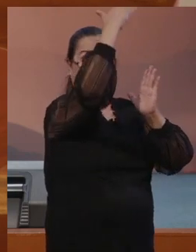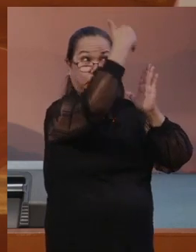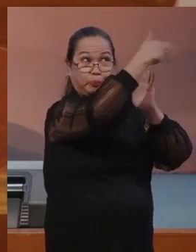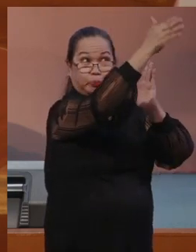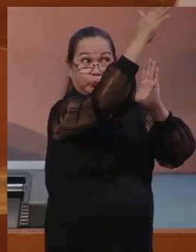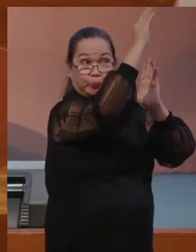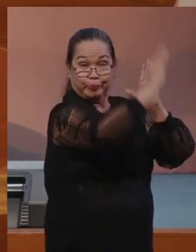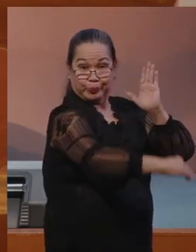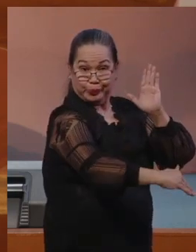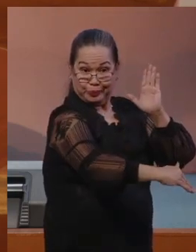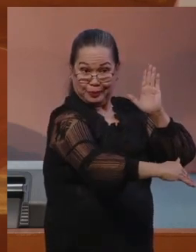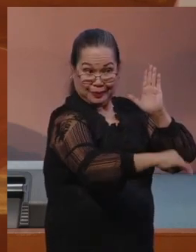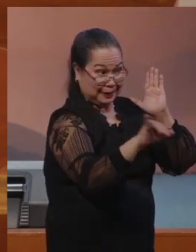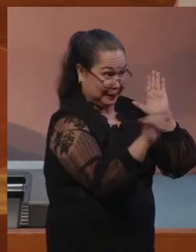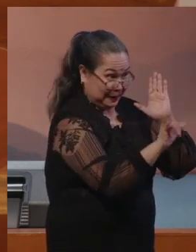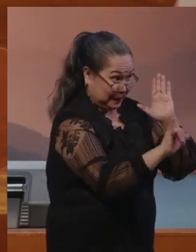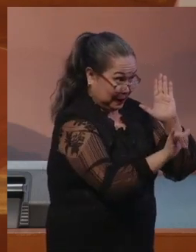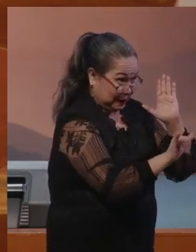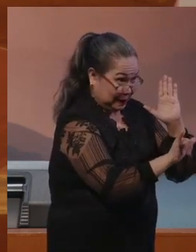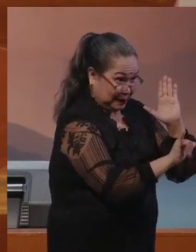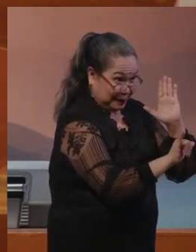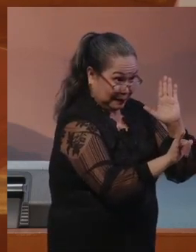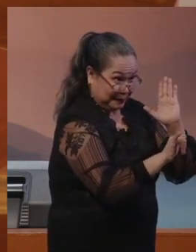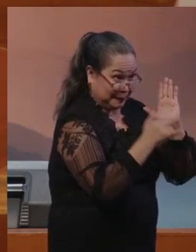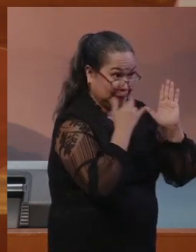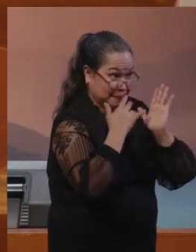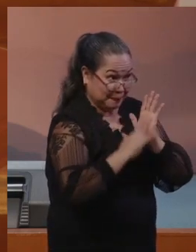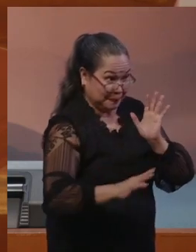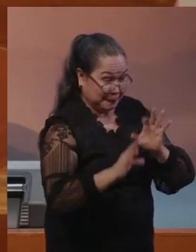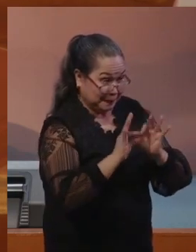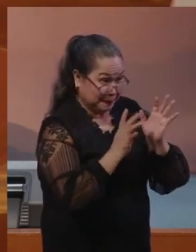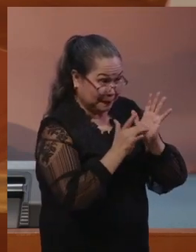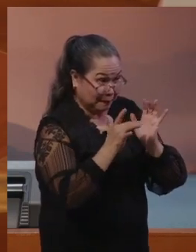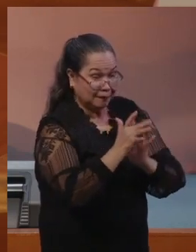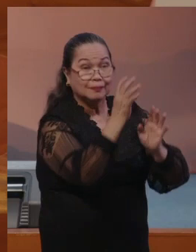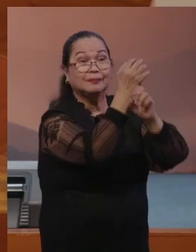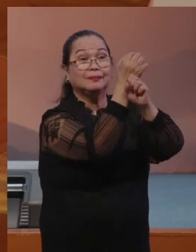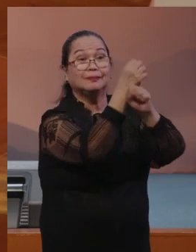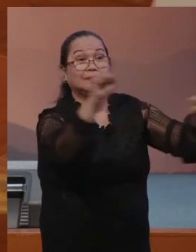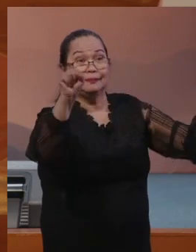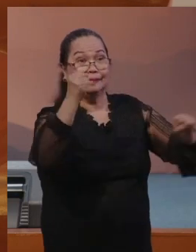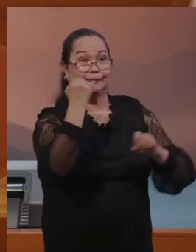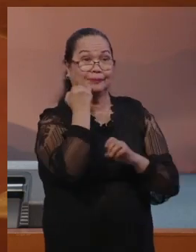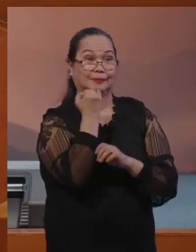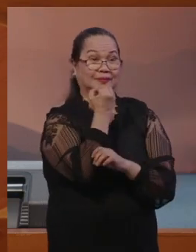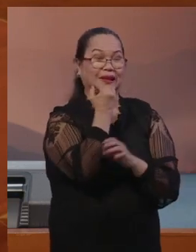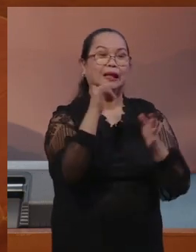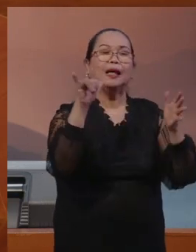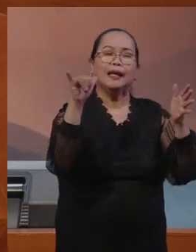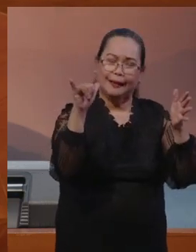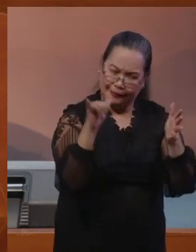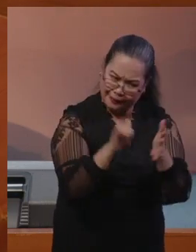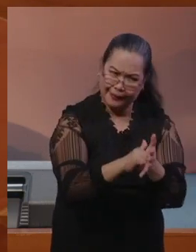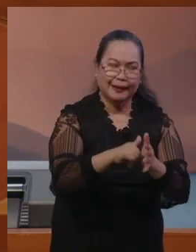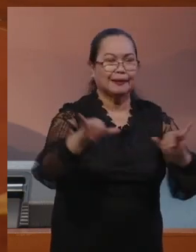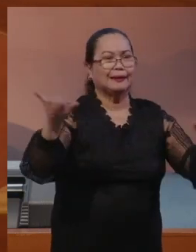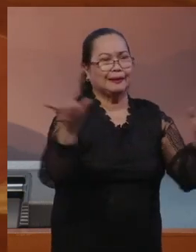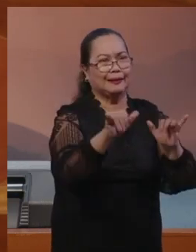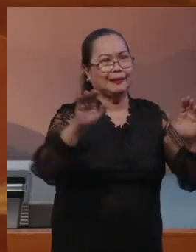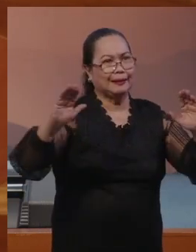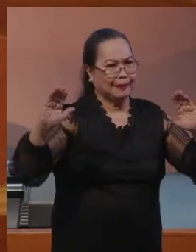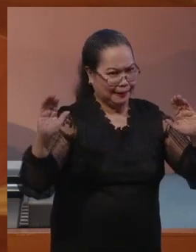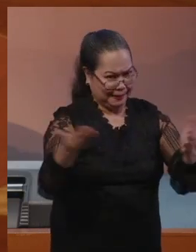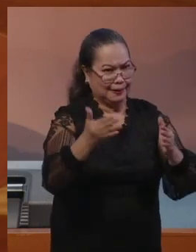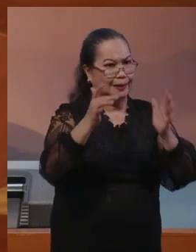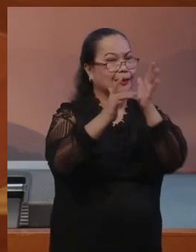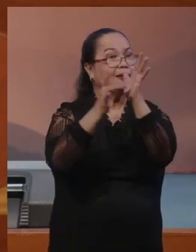doorposts ng Exodus. Dahil dun po naligtas ang Israel. Ganon din po ngayon, ang ililigtas nga